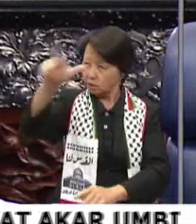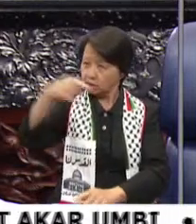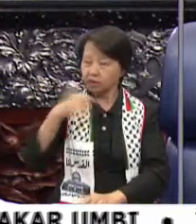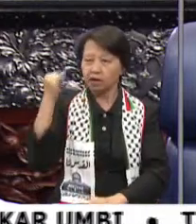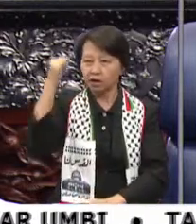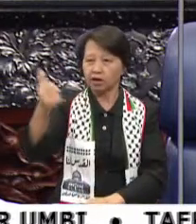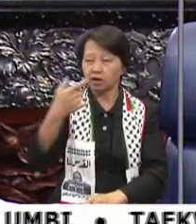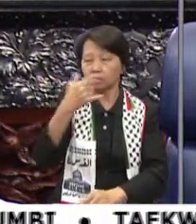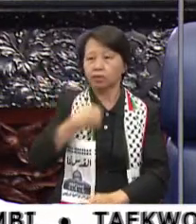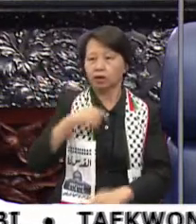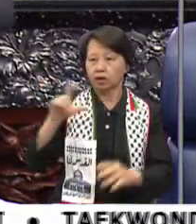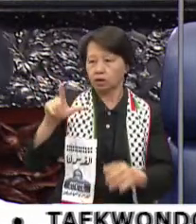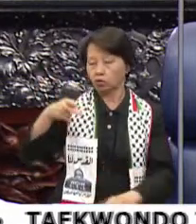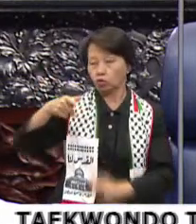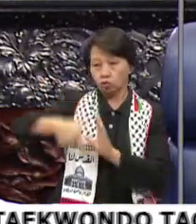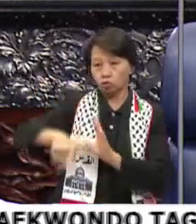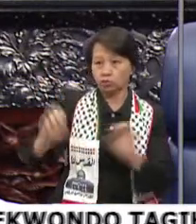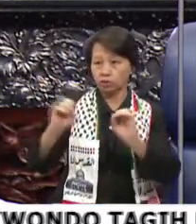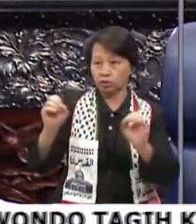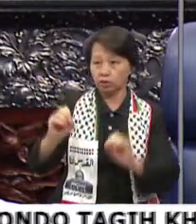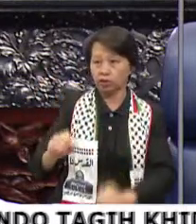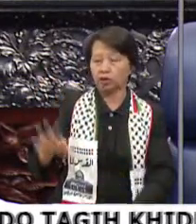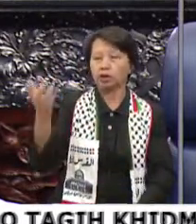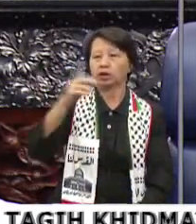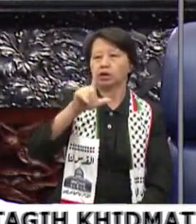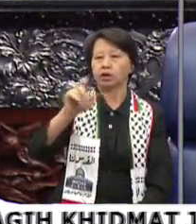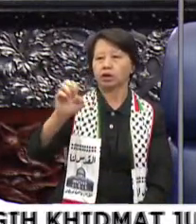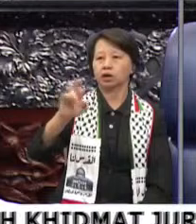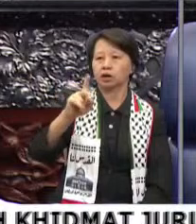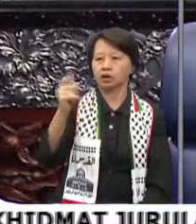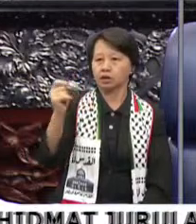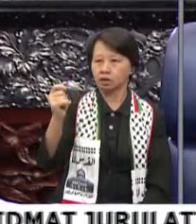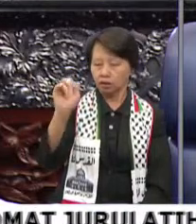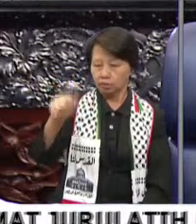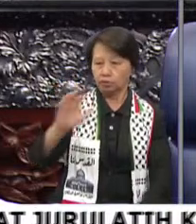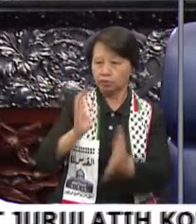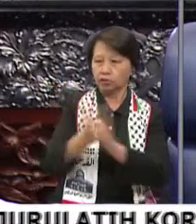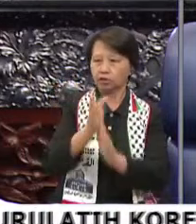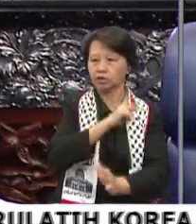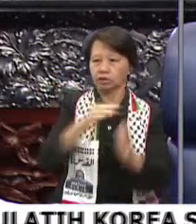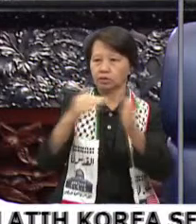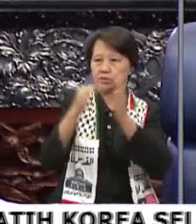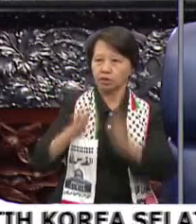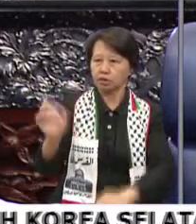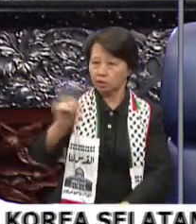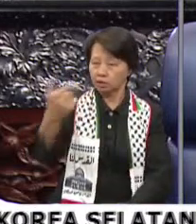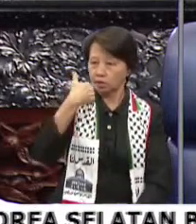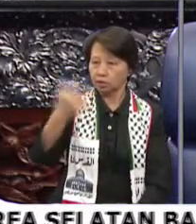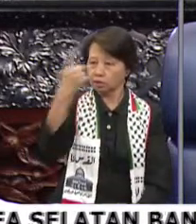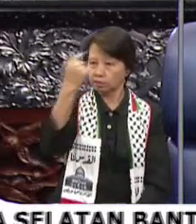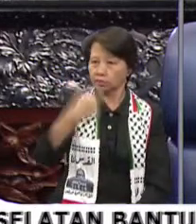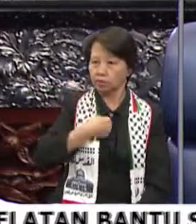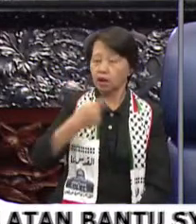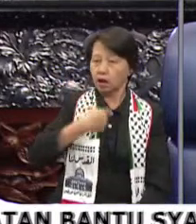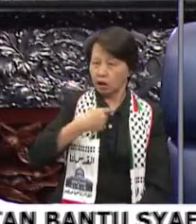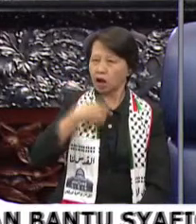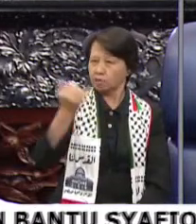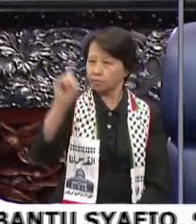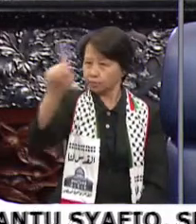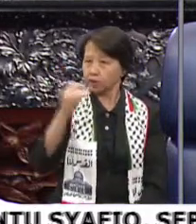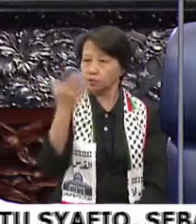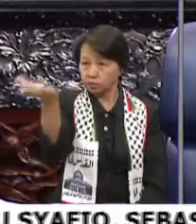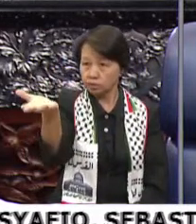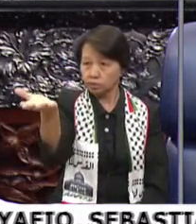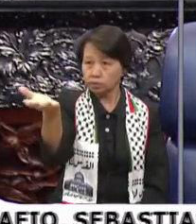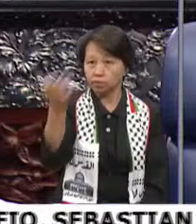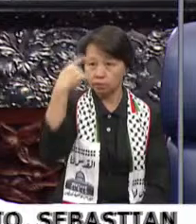lumut sebab lut tak kamu macam larut Larut larut layak jadi kang jangan lama tanya-tanya sangat saya pun nak tanya perd